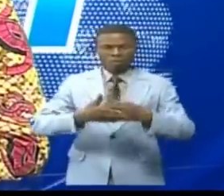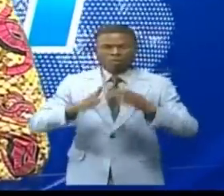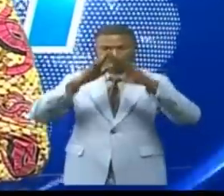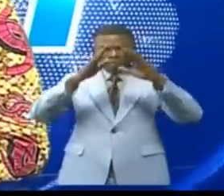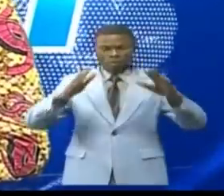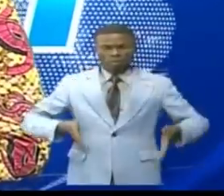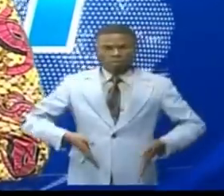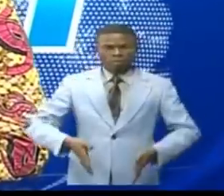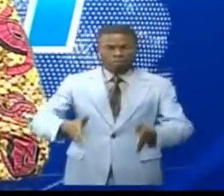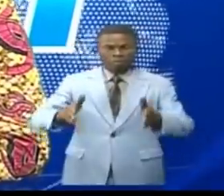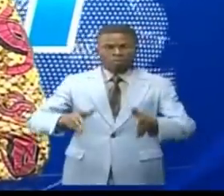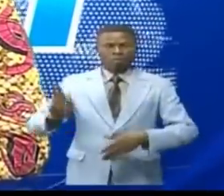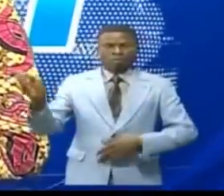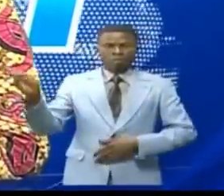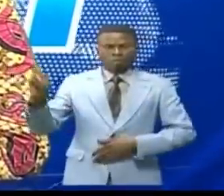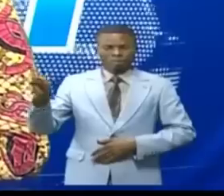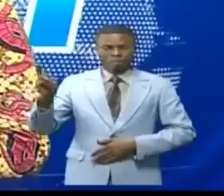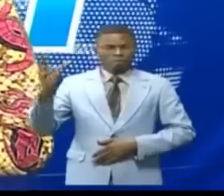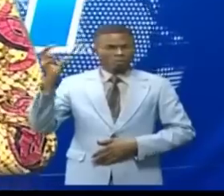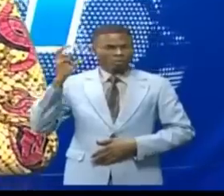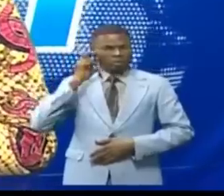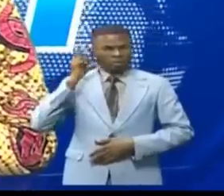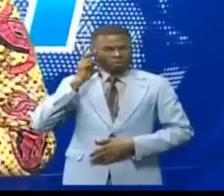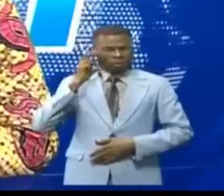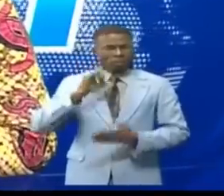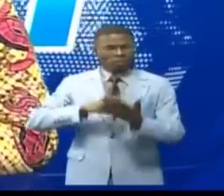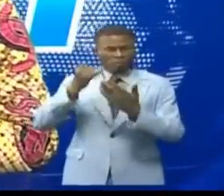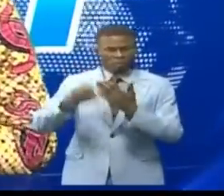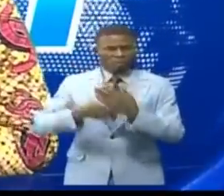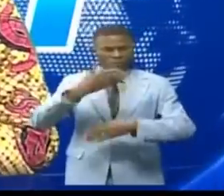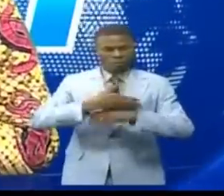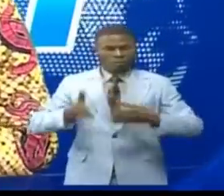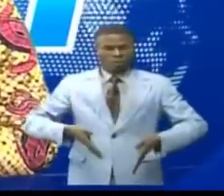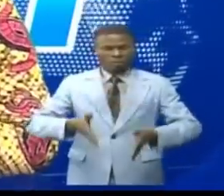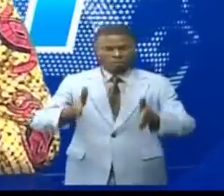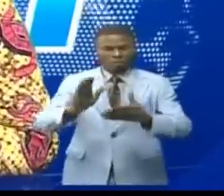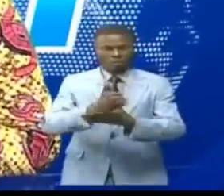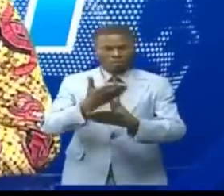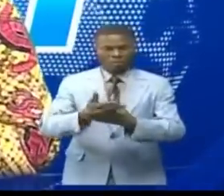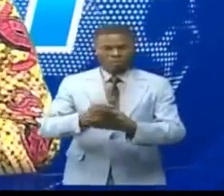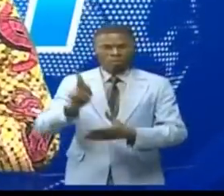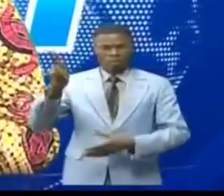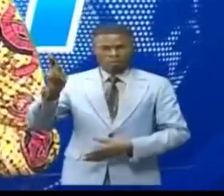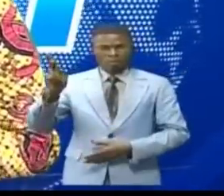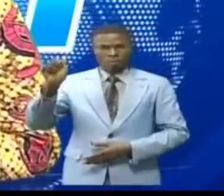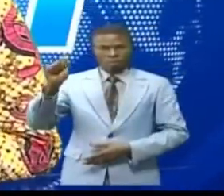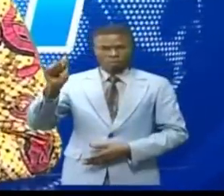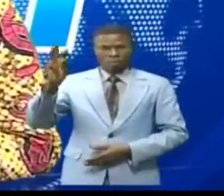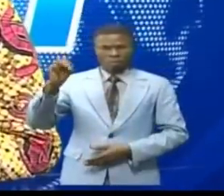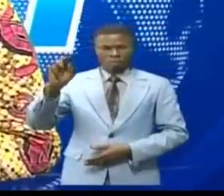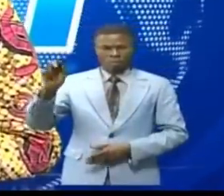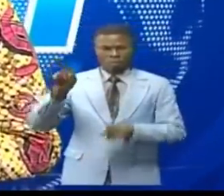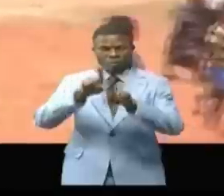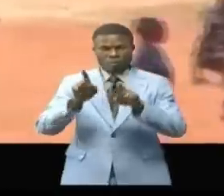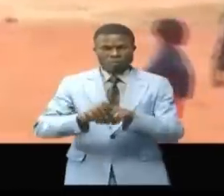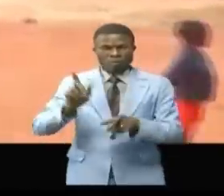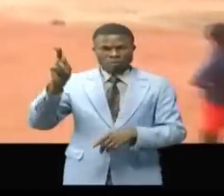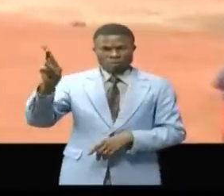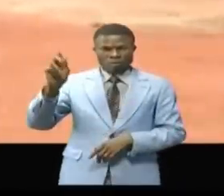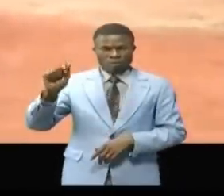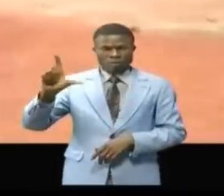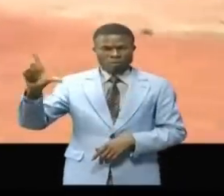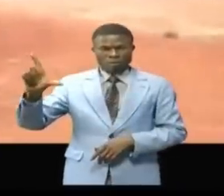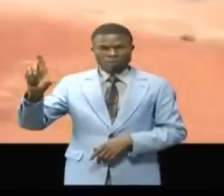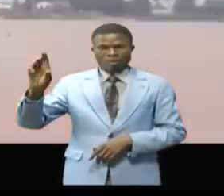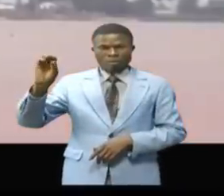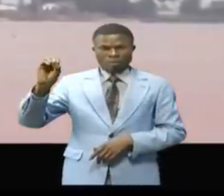infrastructures routières à Kananga. Ce projet nécessite la construction d'une route entre Kanusha et Kanunga. Reportage. Chacun se pose des